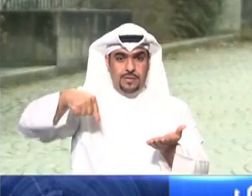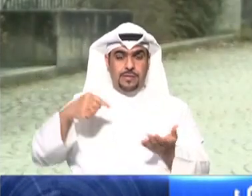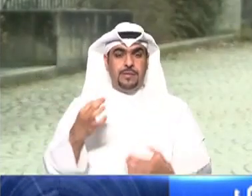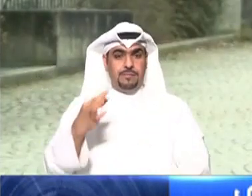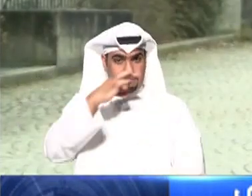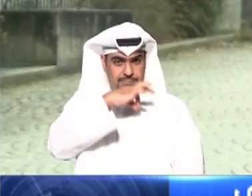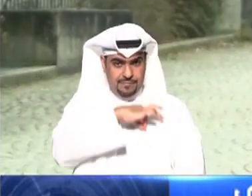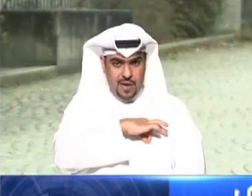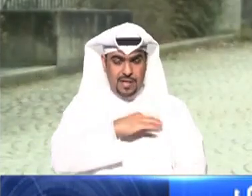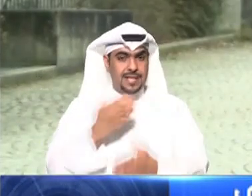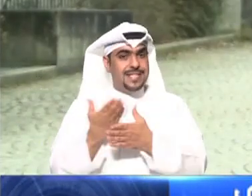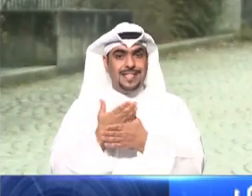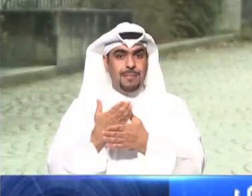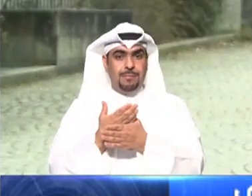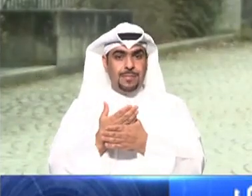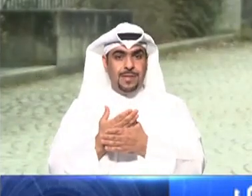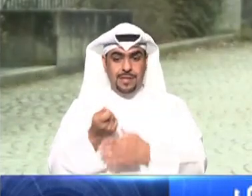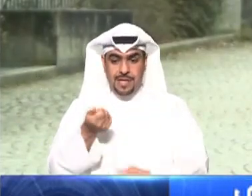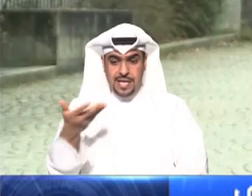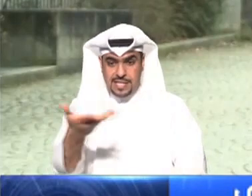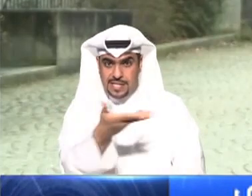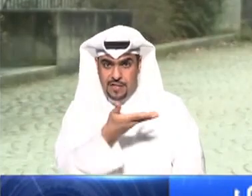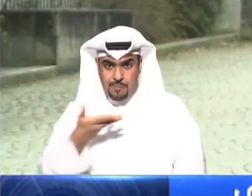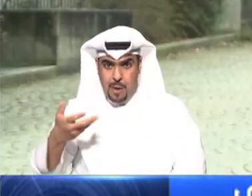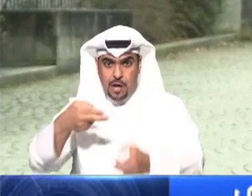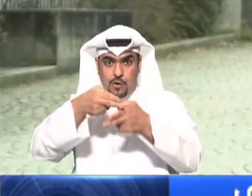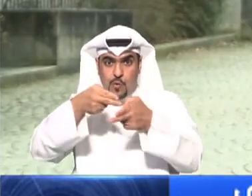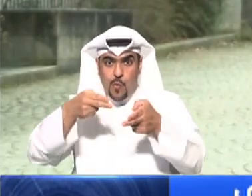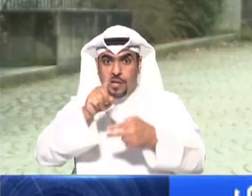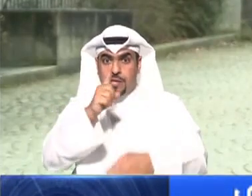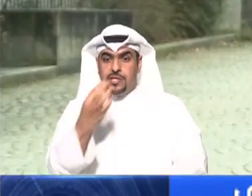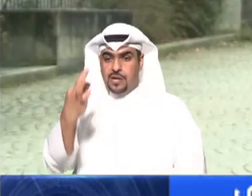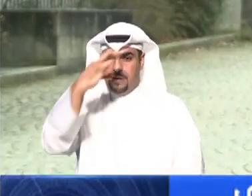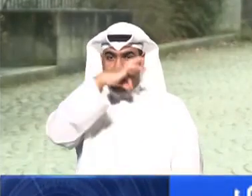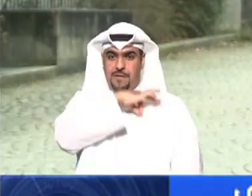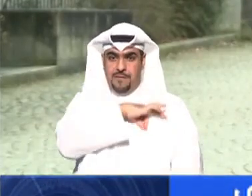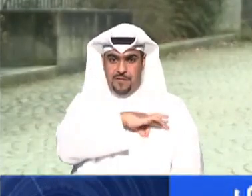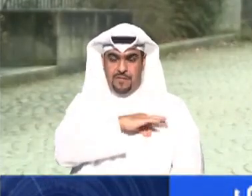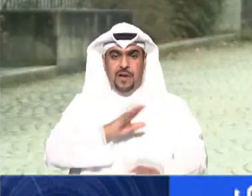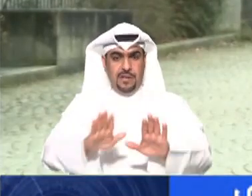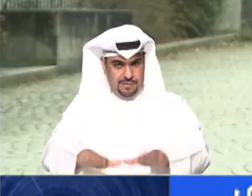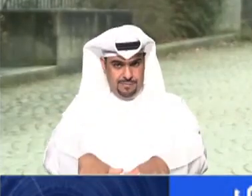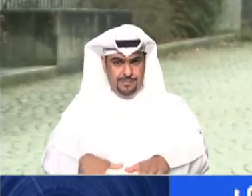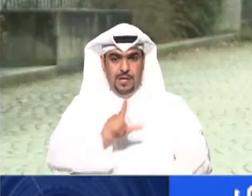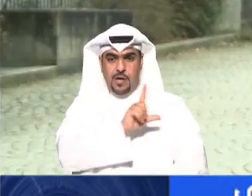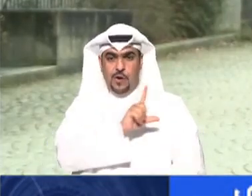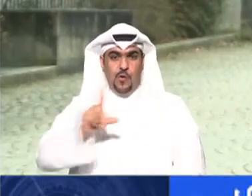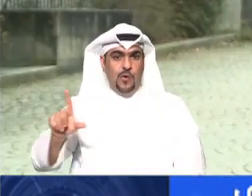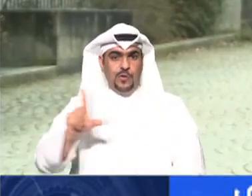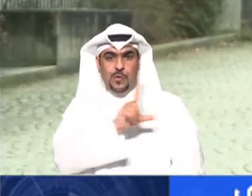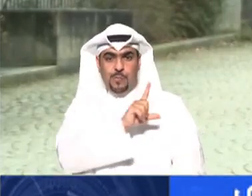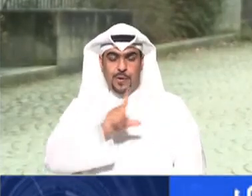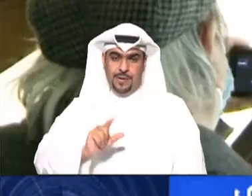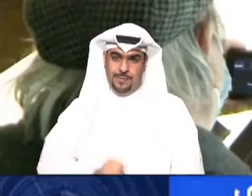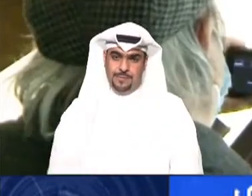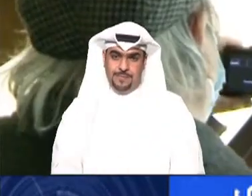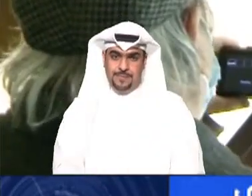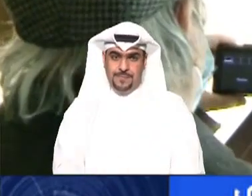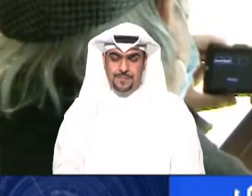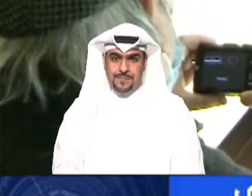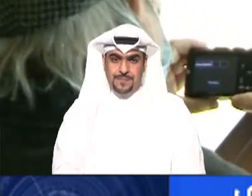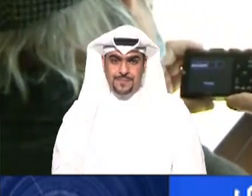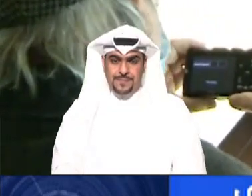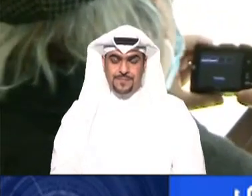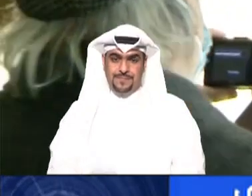طرق عديدة للصندوق السيادي الكويتي للتواجد هنا في لوكسمبورغ وفي الأسواق اللوكسمبورغية.